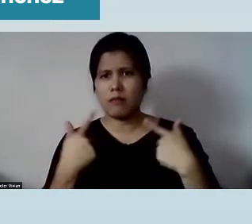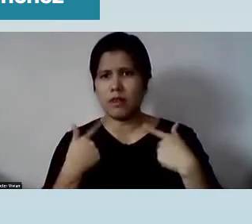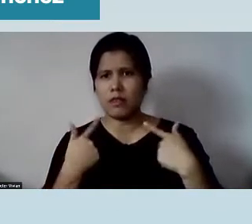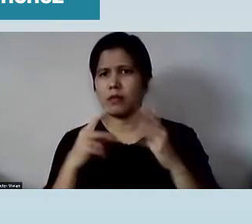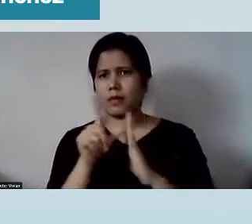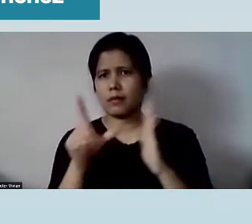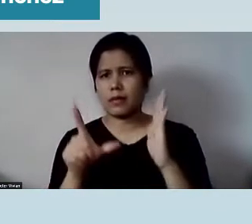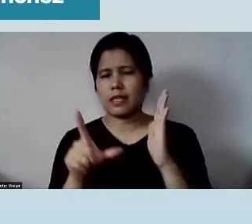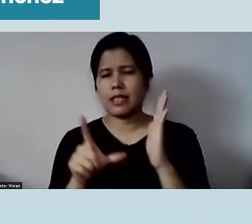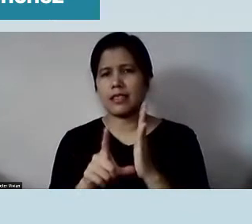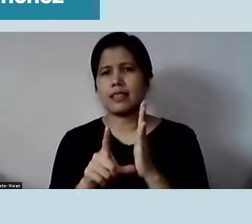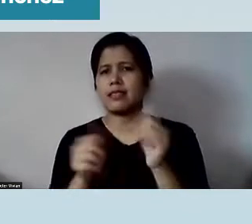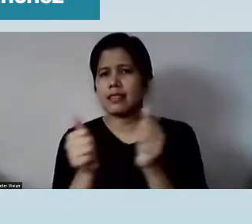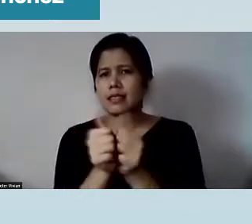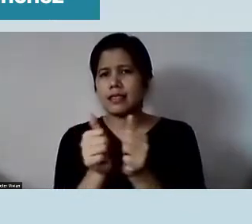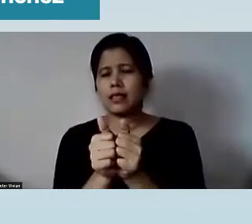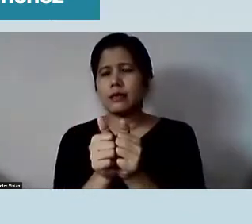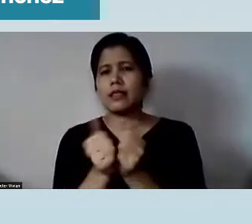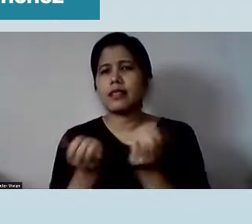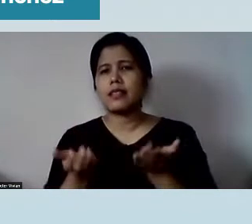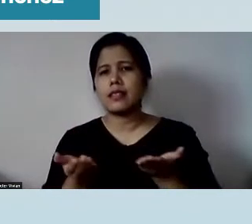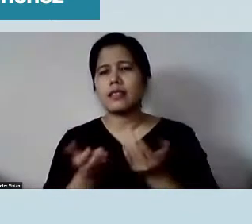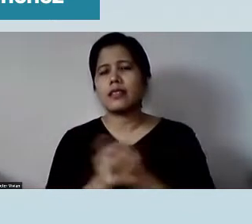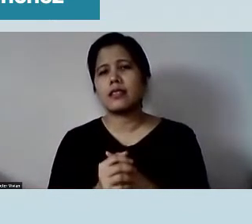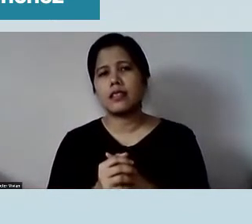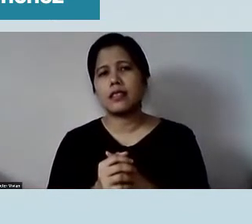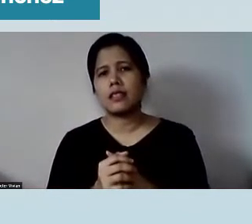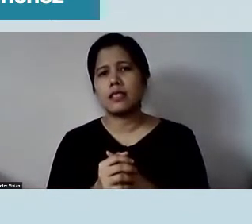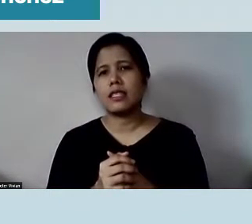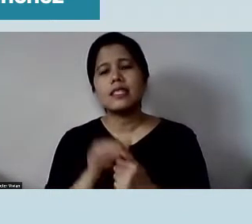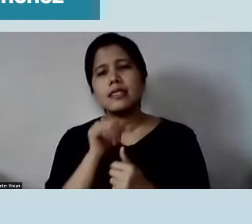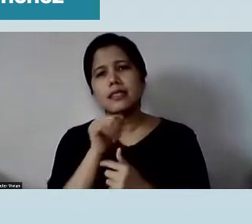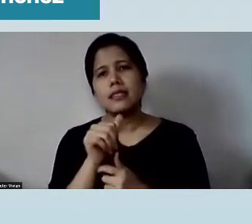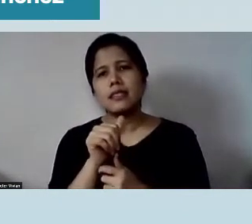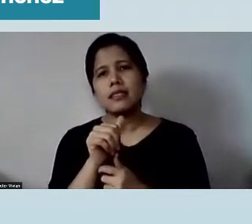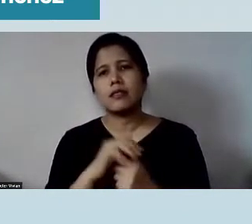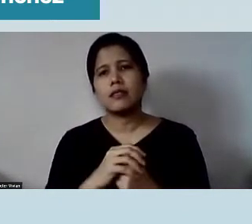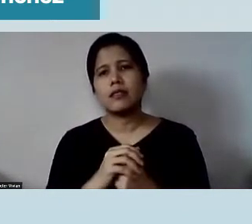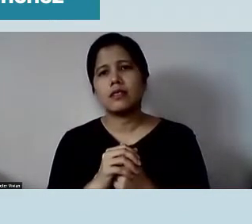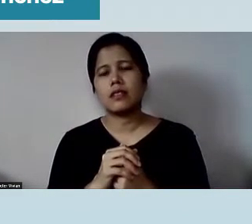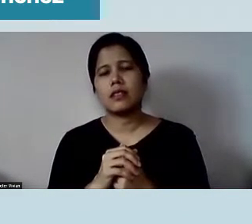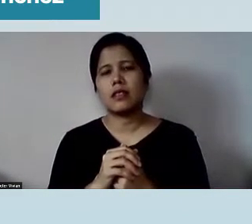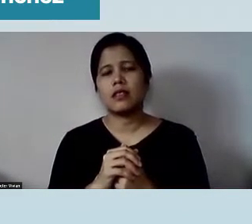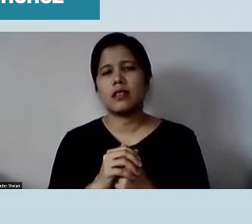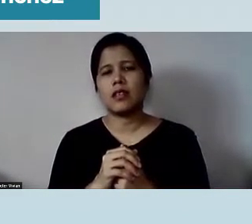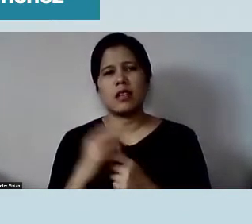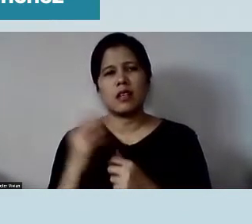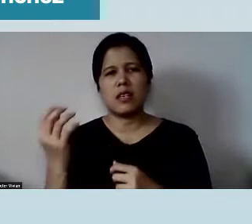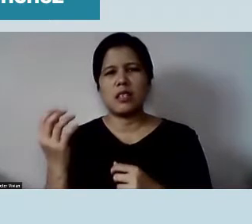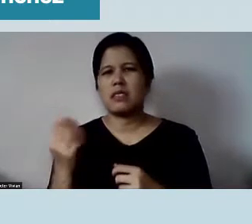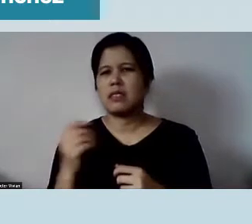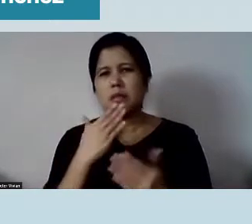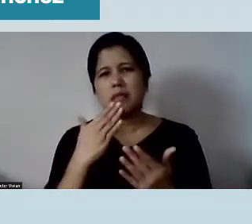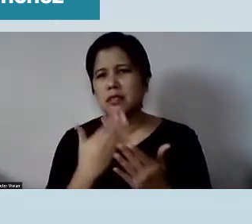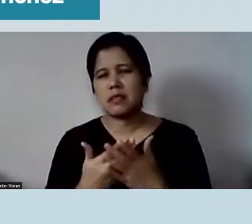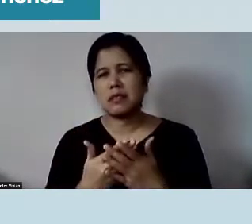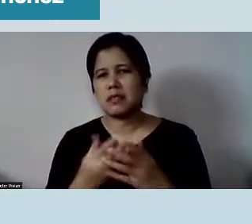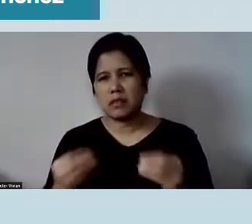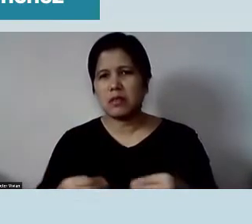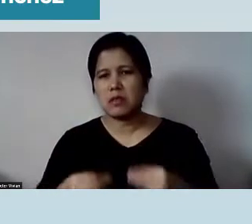na isinama dito kasi medyo hindi masyadong maganda ang implementation noon. Yung